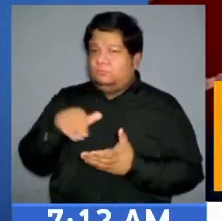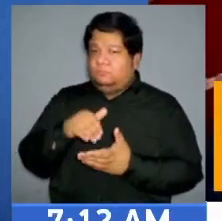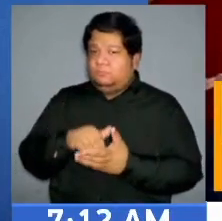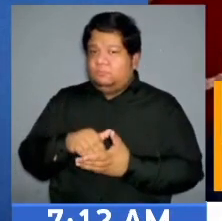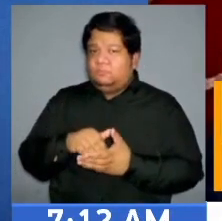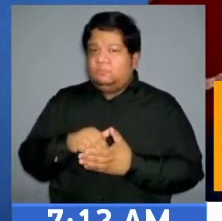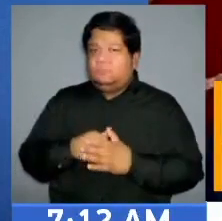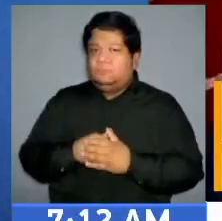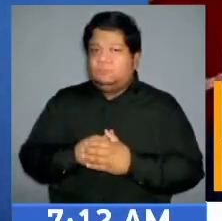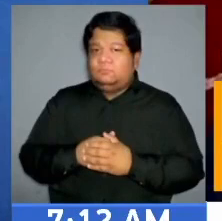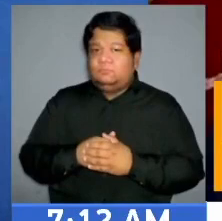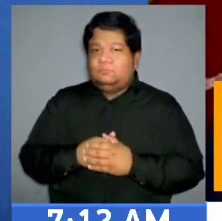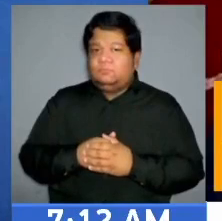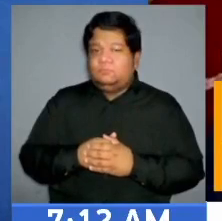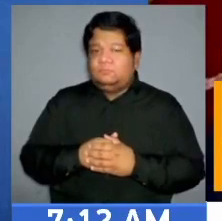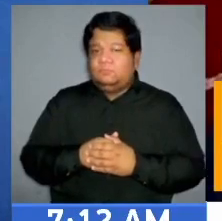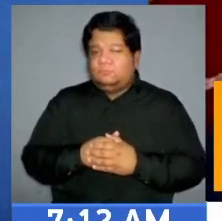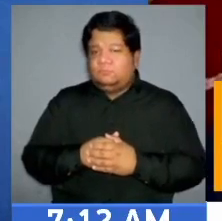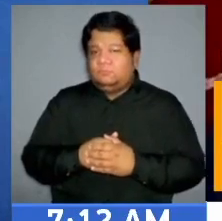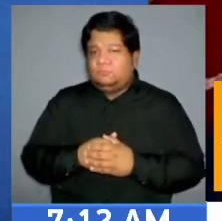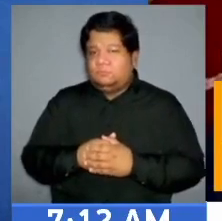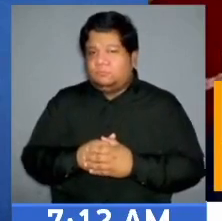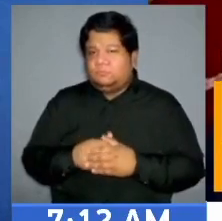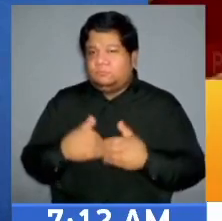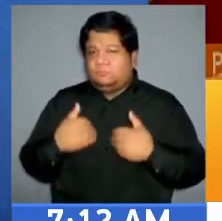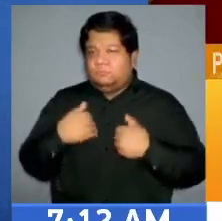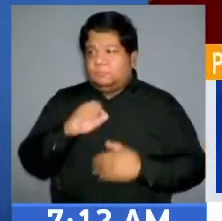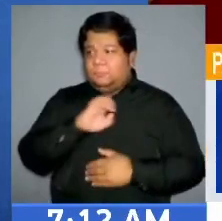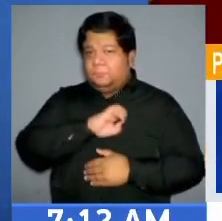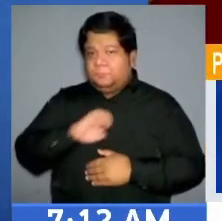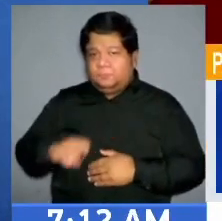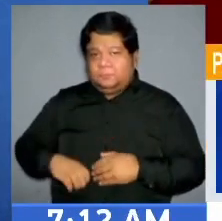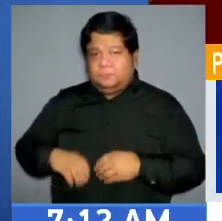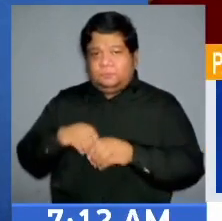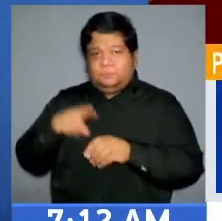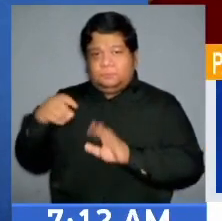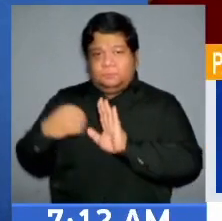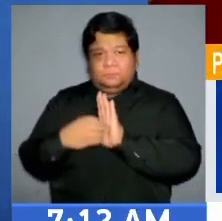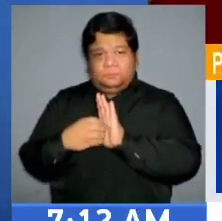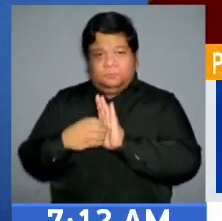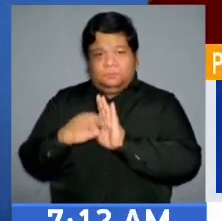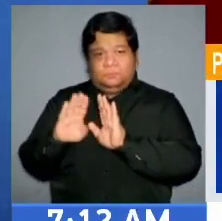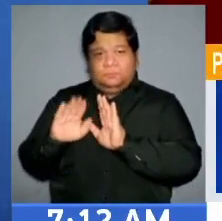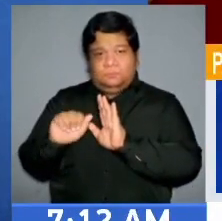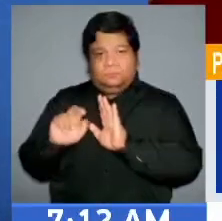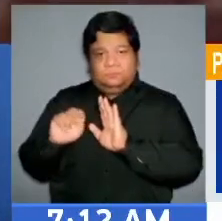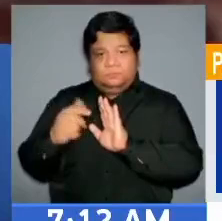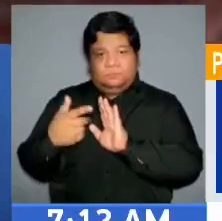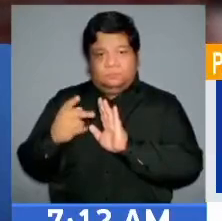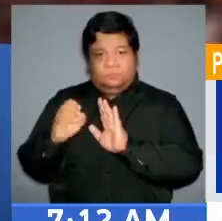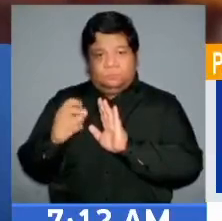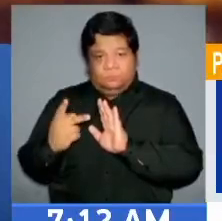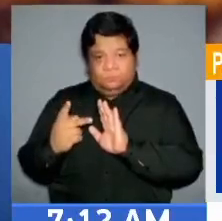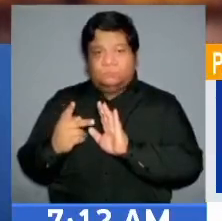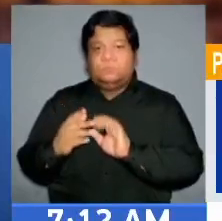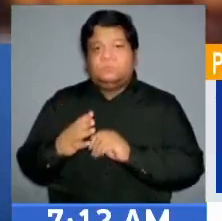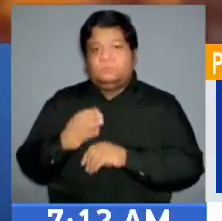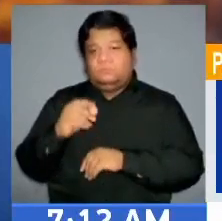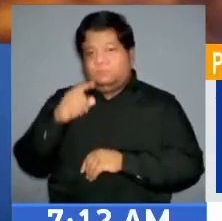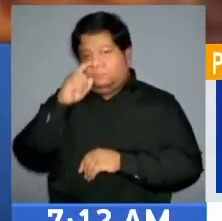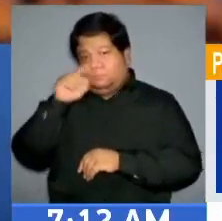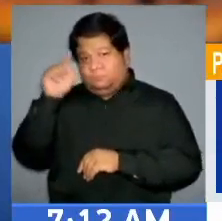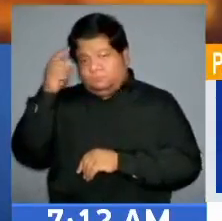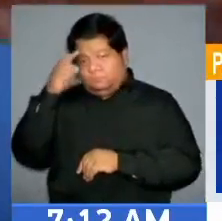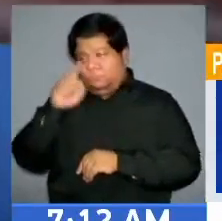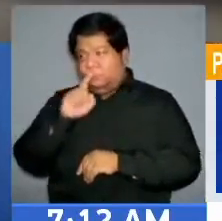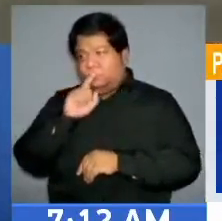Yangon at saka yung embahada sa Bangkok na tumulong sa kanila. Mm-hmm. Actually, anim dapat, pero apat pa lang ang nakadikas. May dalawa